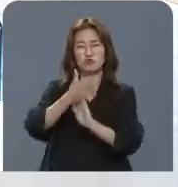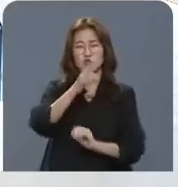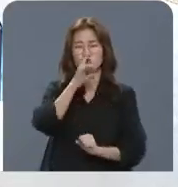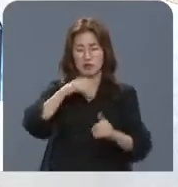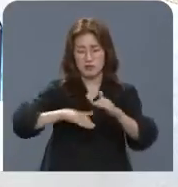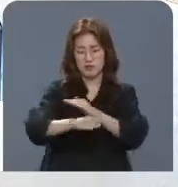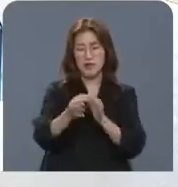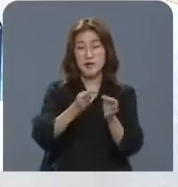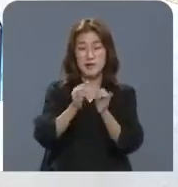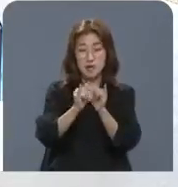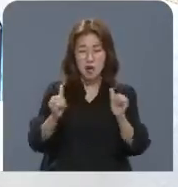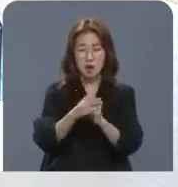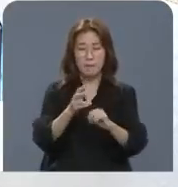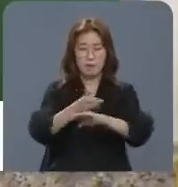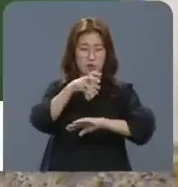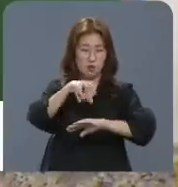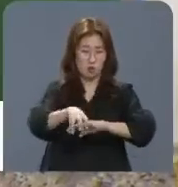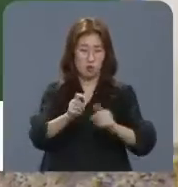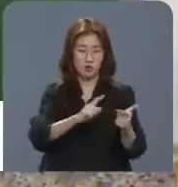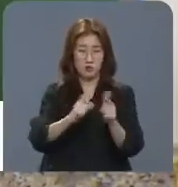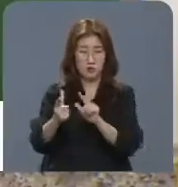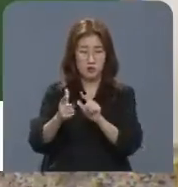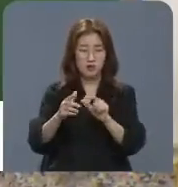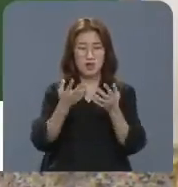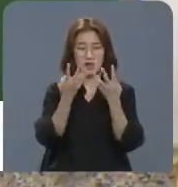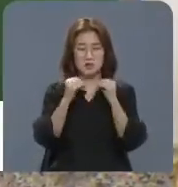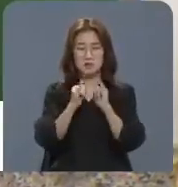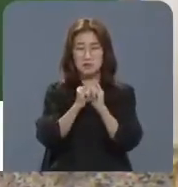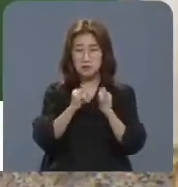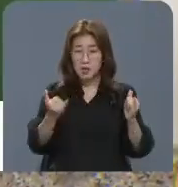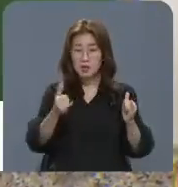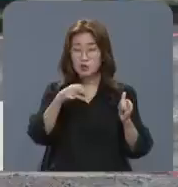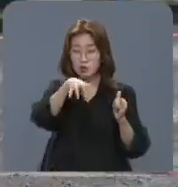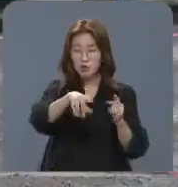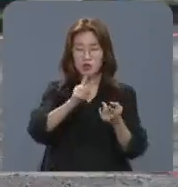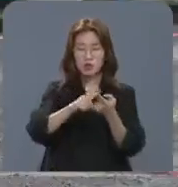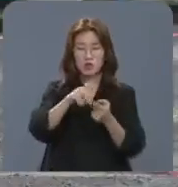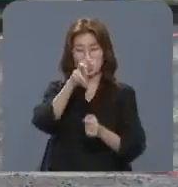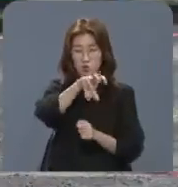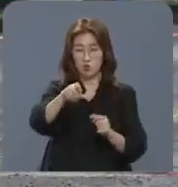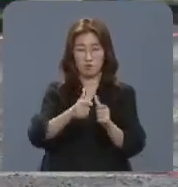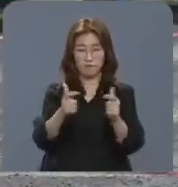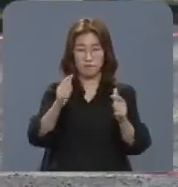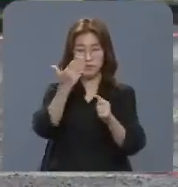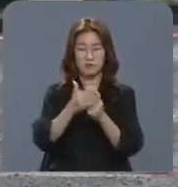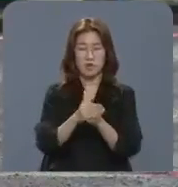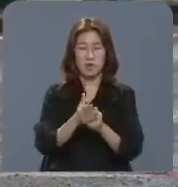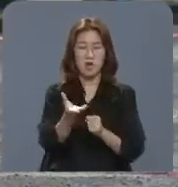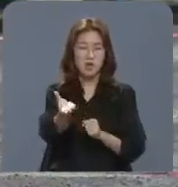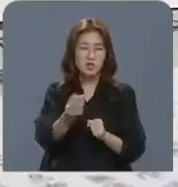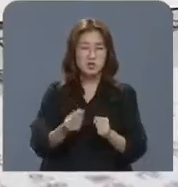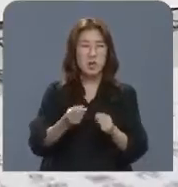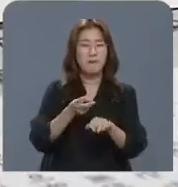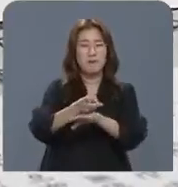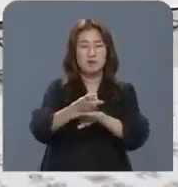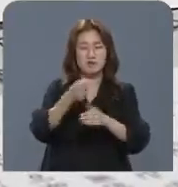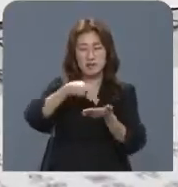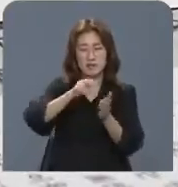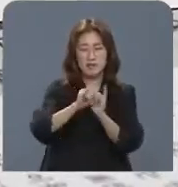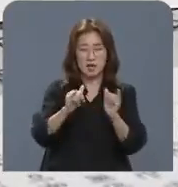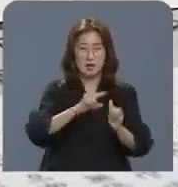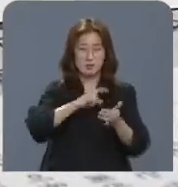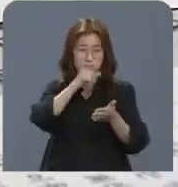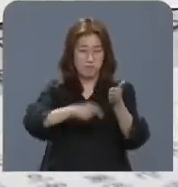중앙지하도 상가와 버스터미널 등 도내 다중이용시설 20곳입니다. 전세버스 탑승객들은 반드시